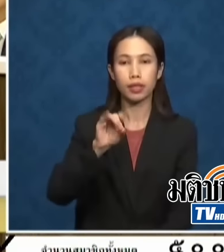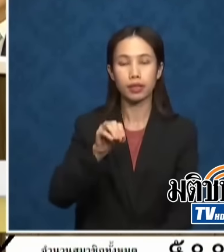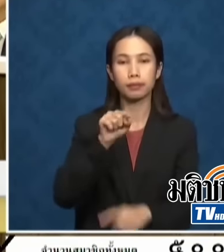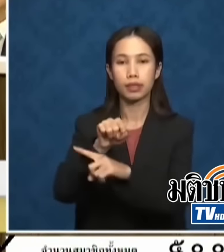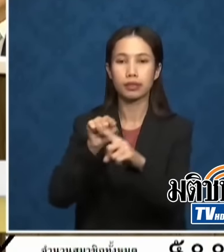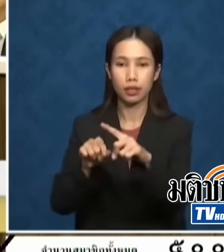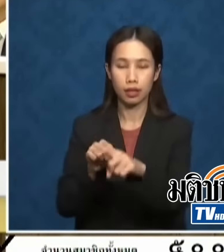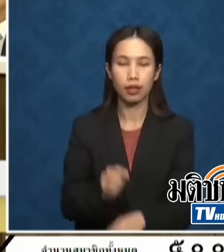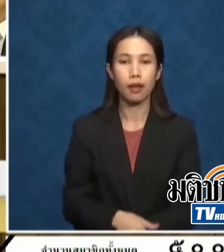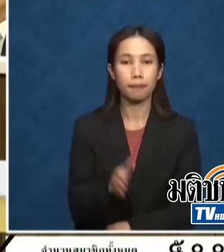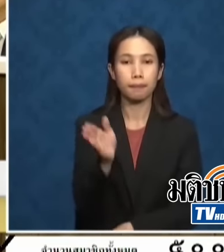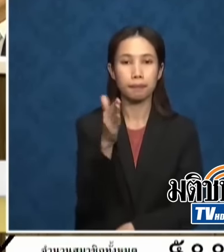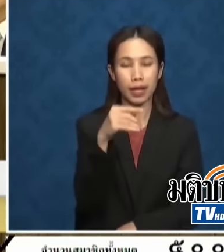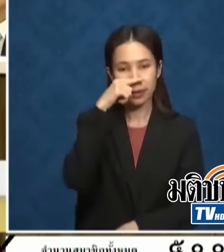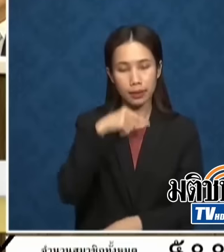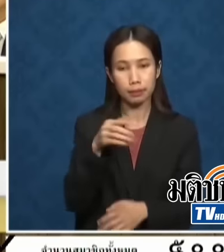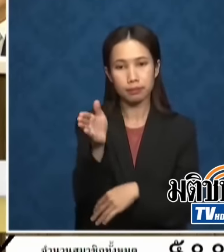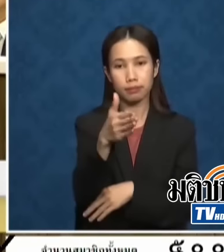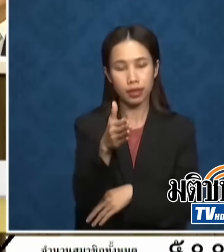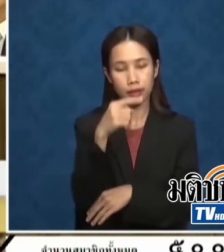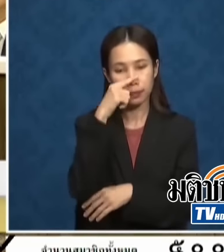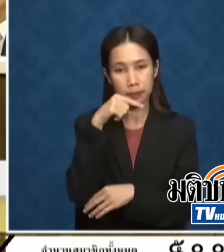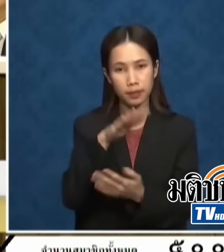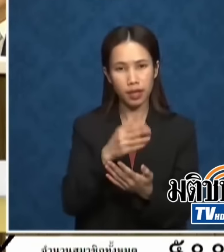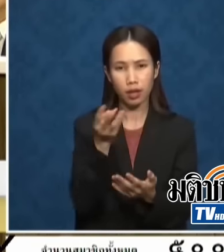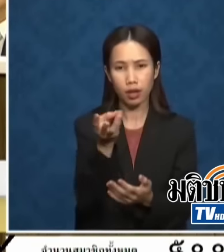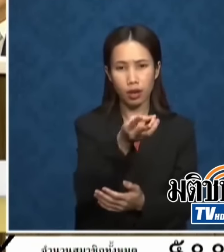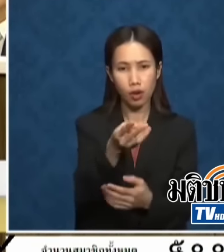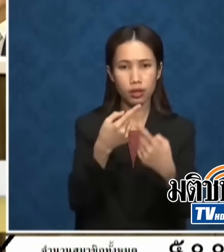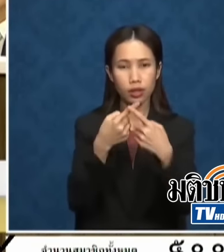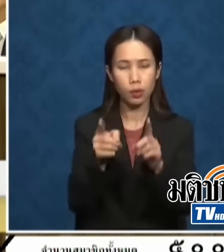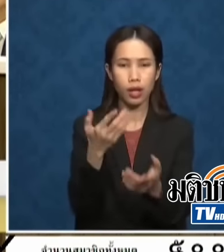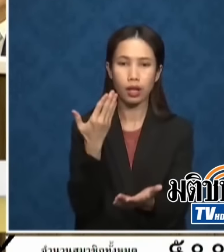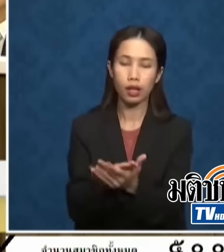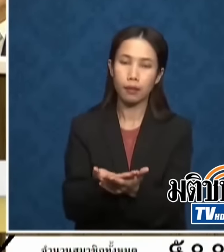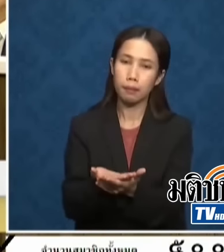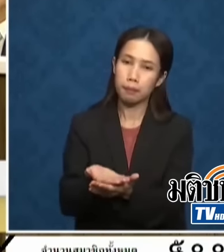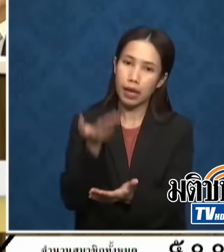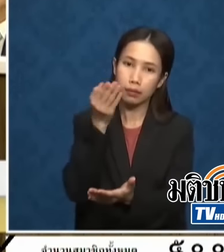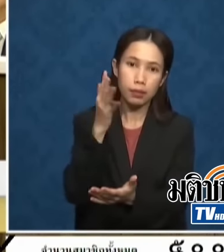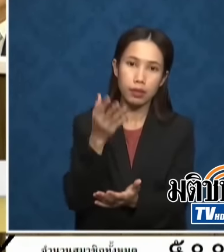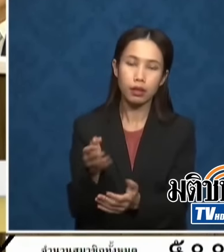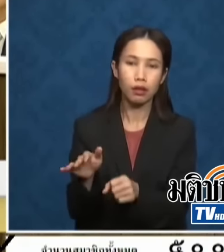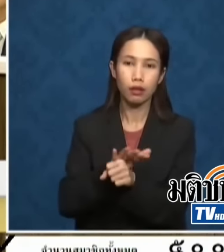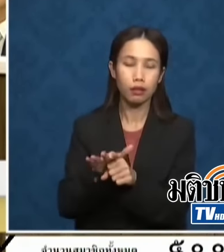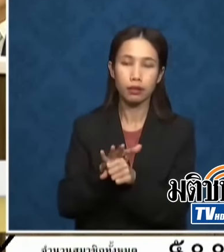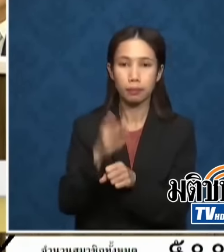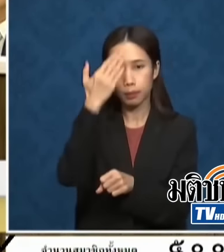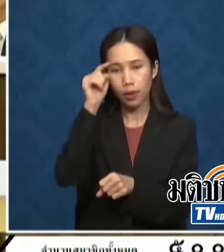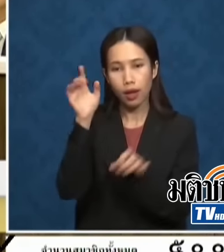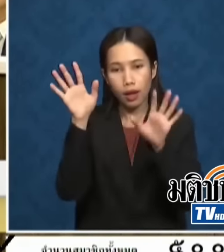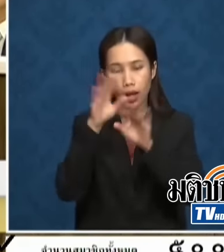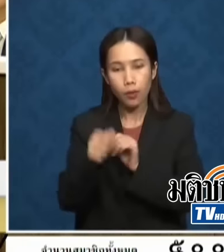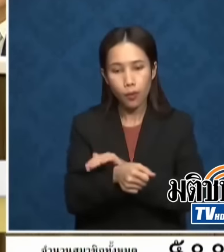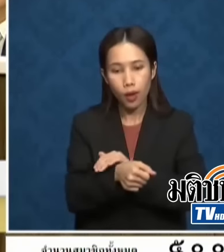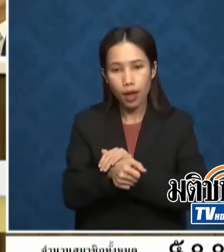ประเทศไทยน้อยแต่ราคาไม่แพงมากเพราะว่ามีการลักลอบ